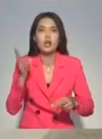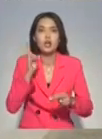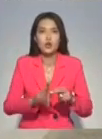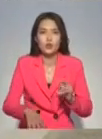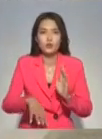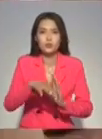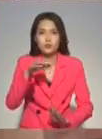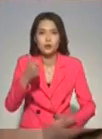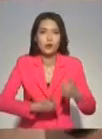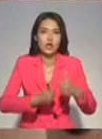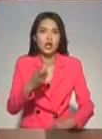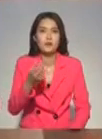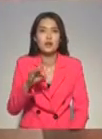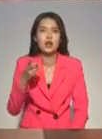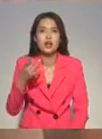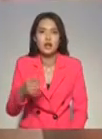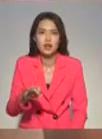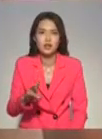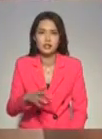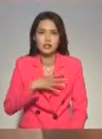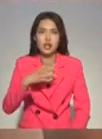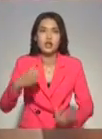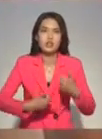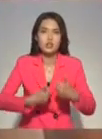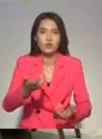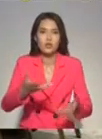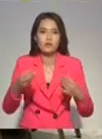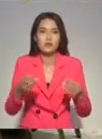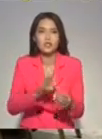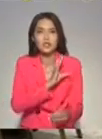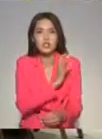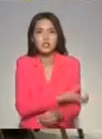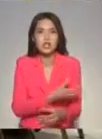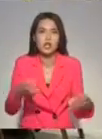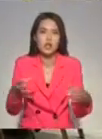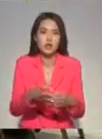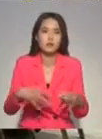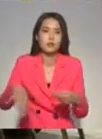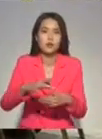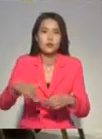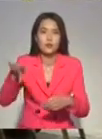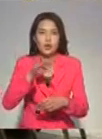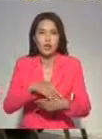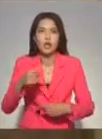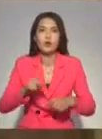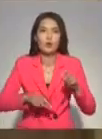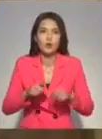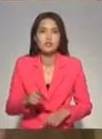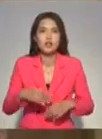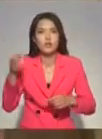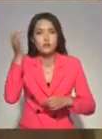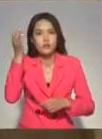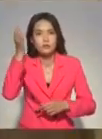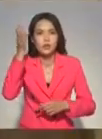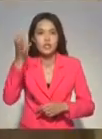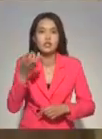с интеллектуального конкурса brainbrain соревнованиях приняли участие 10 сильнейших команд со всей страны родителям пришлось вспомнить знания по